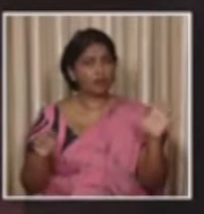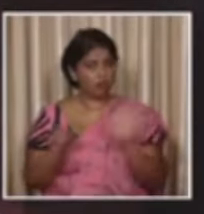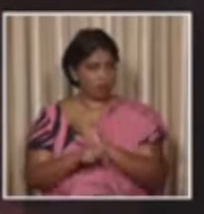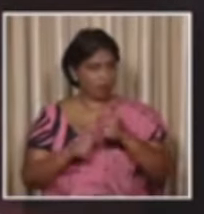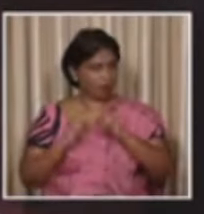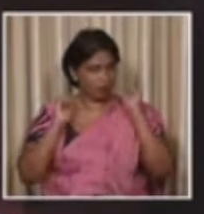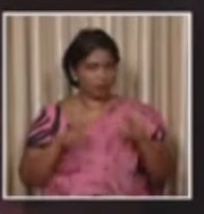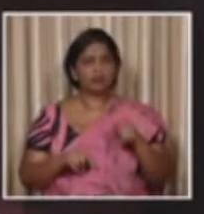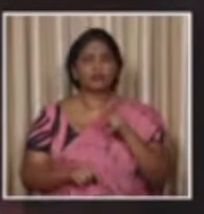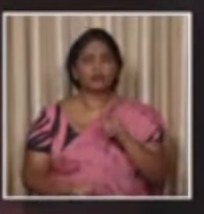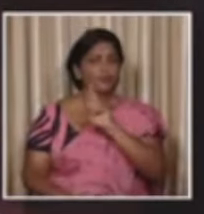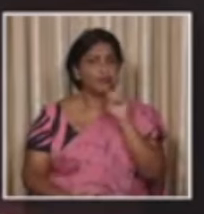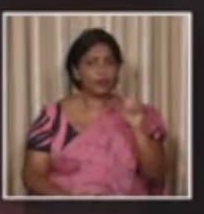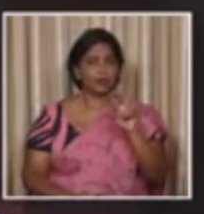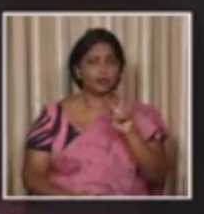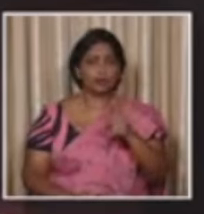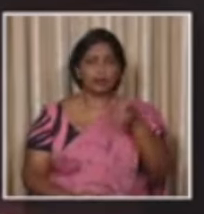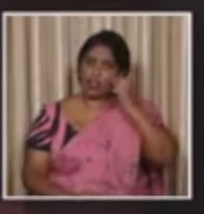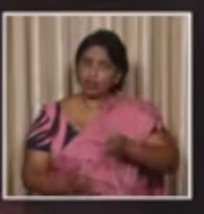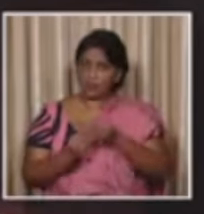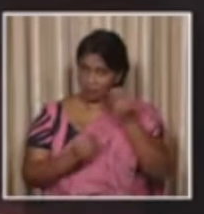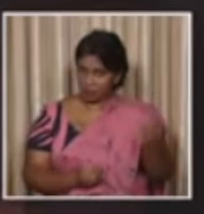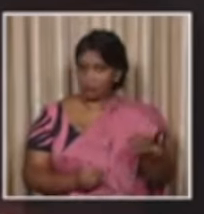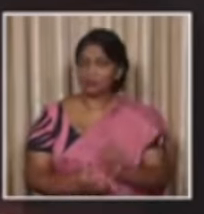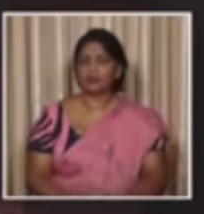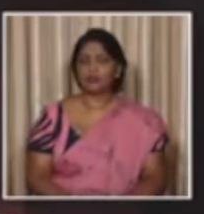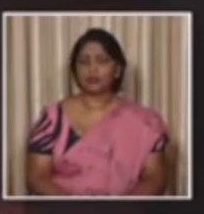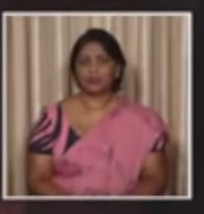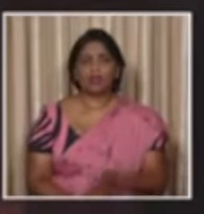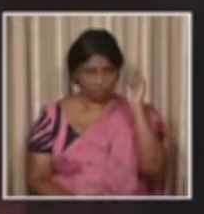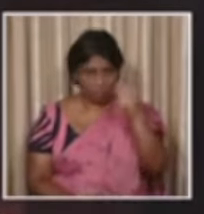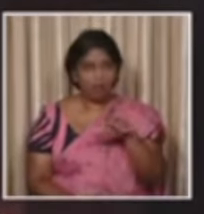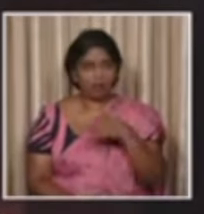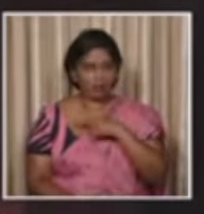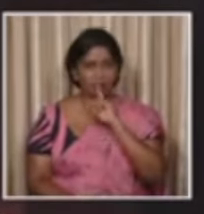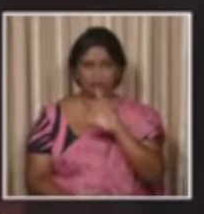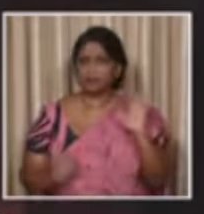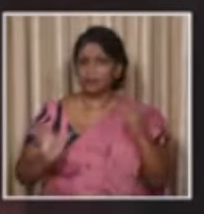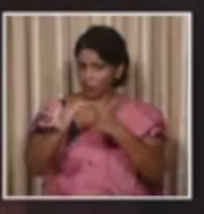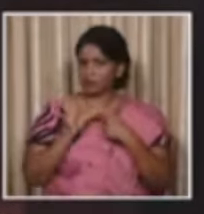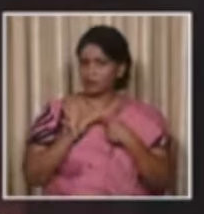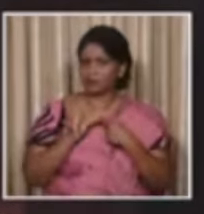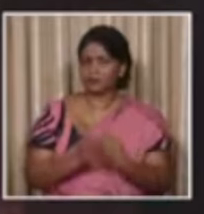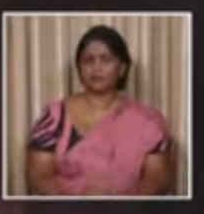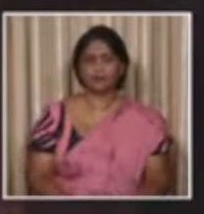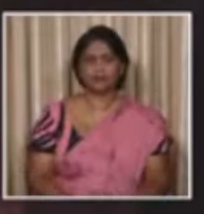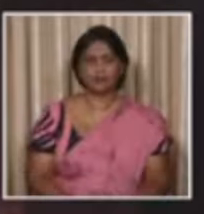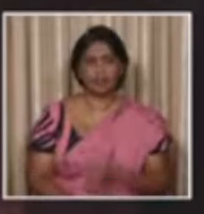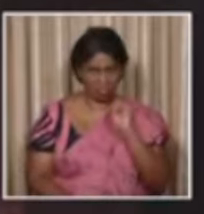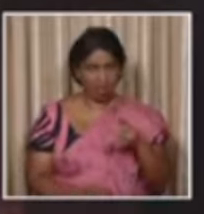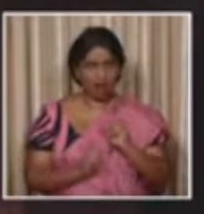නම් ඔබතුමාලා 22 වෙනිදාට මේක අනුමැතියට දානවද? හොඳයි ඒක වෙනම ගන්න. දානවද? මං අහන්නේ. උත්තර දෙන්න.